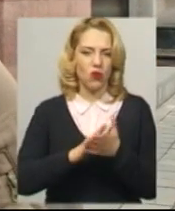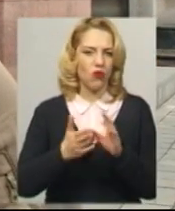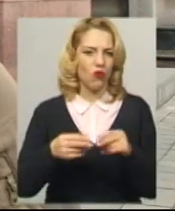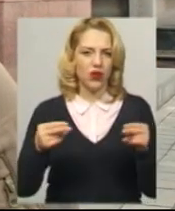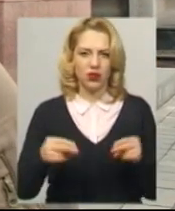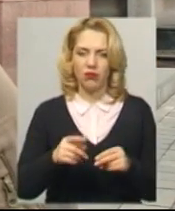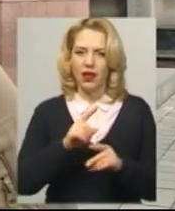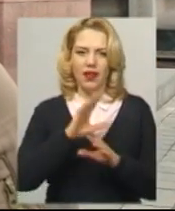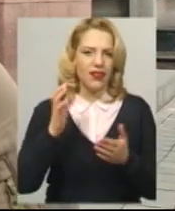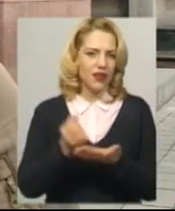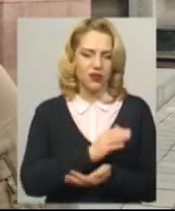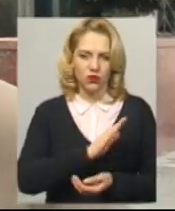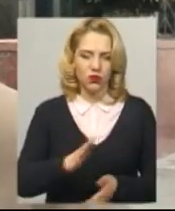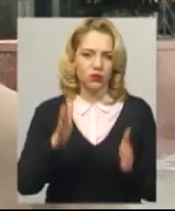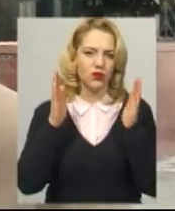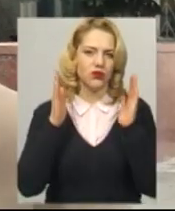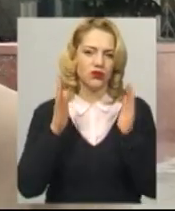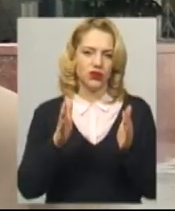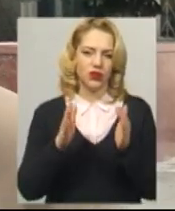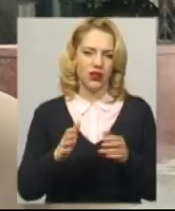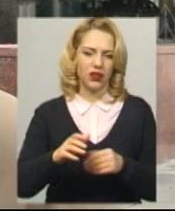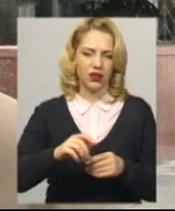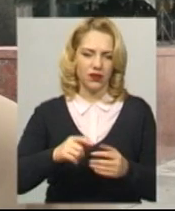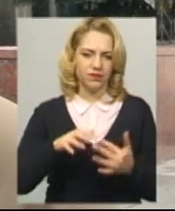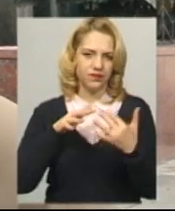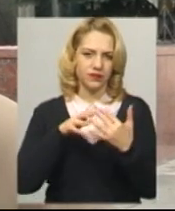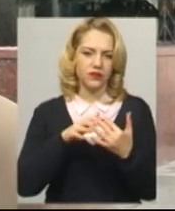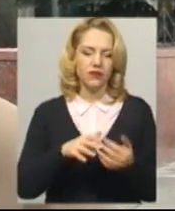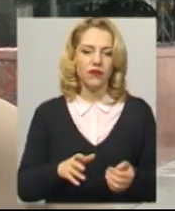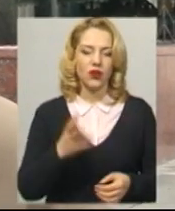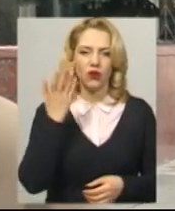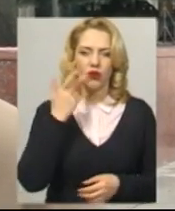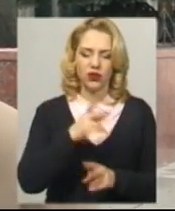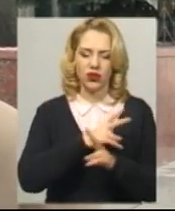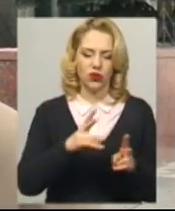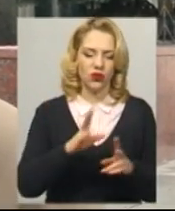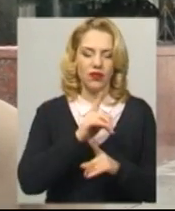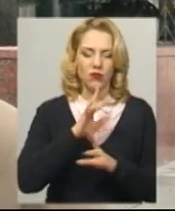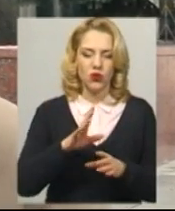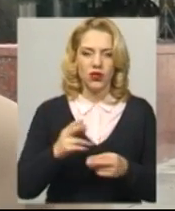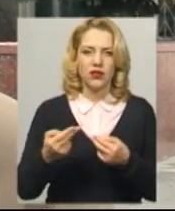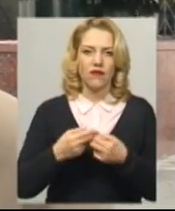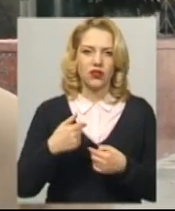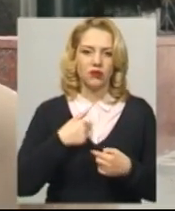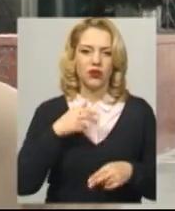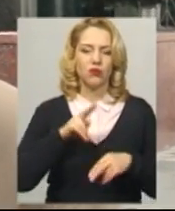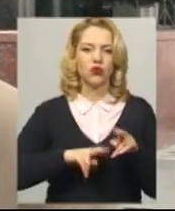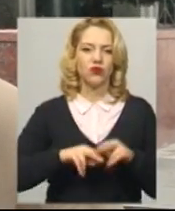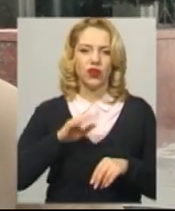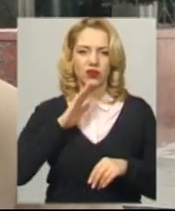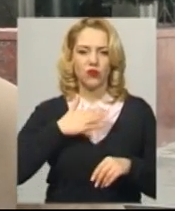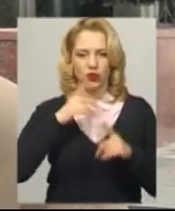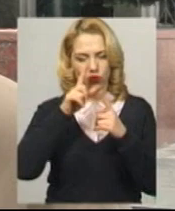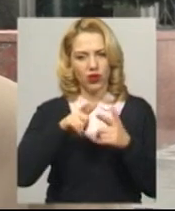ми здобудемо нашу свободу. Коли ніхто не буде заважати мені будувати мою країну, таку, яку я